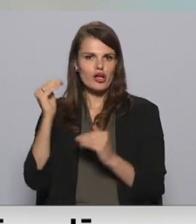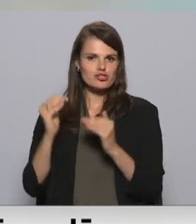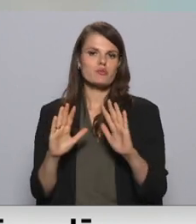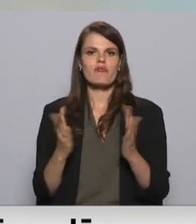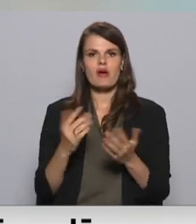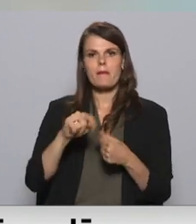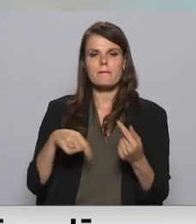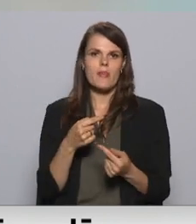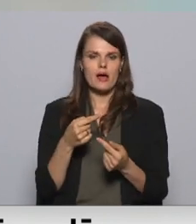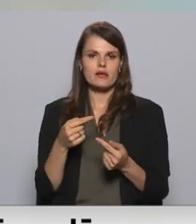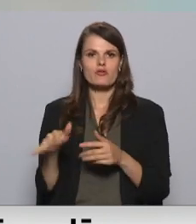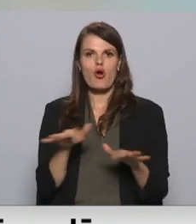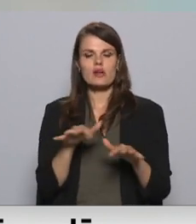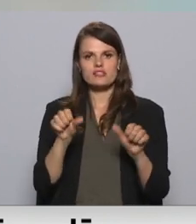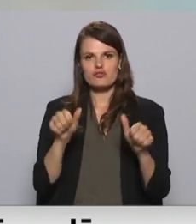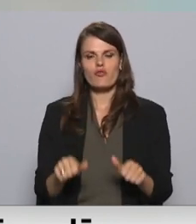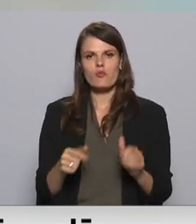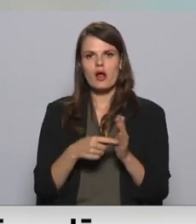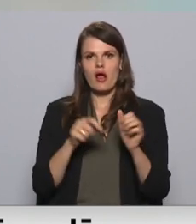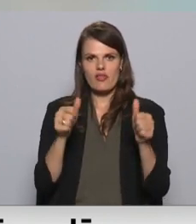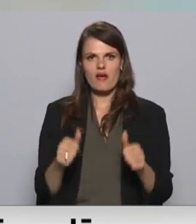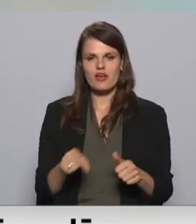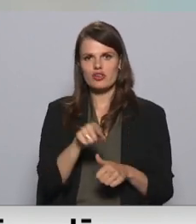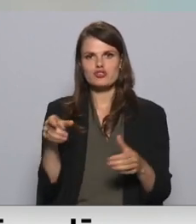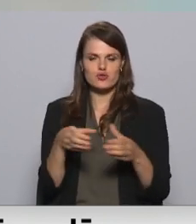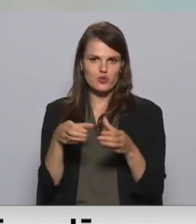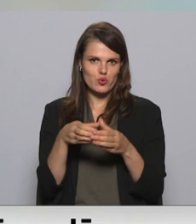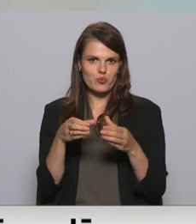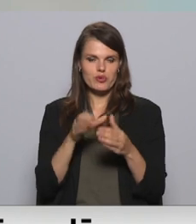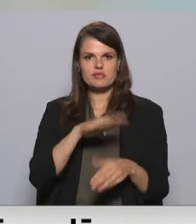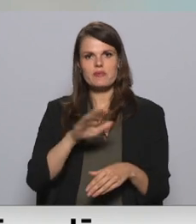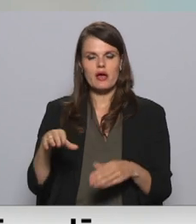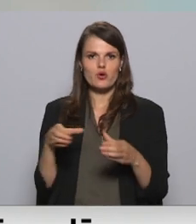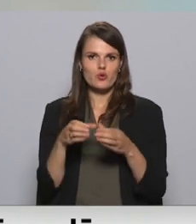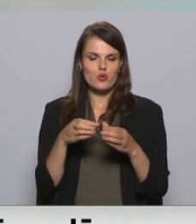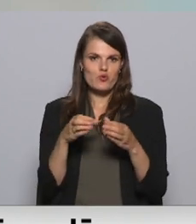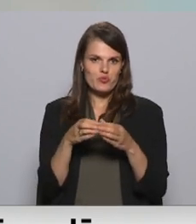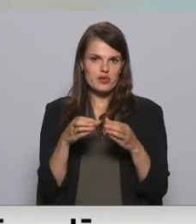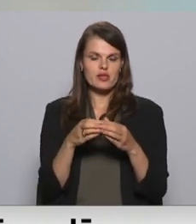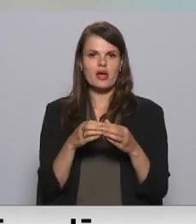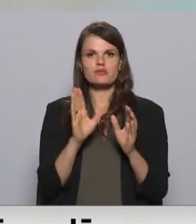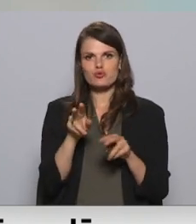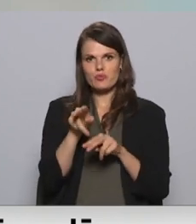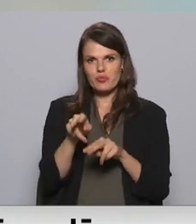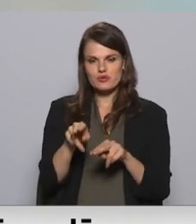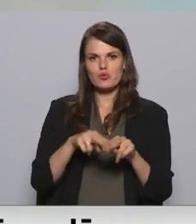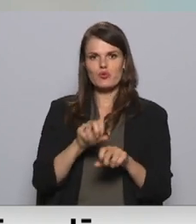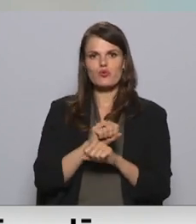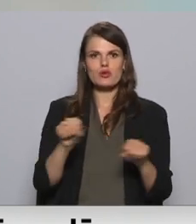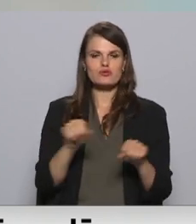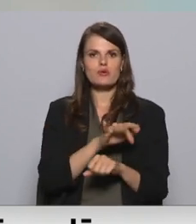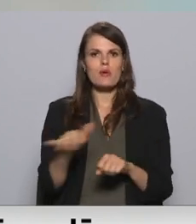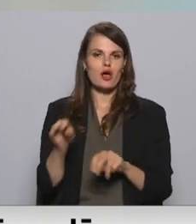vai mainītu šo organizācijas formu, kādā veidā, teiksim, šīs grupiņas, bērnu grupiņās tiek pieskatīt, nodrošināt šīs